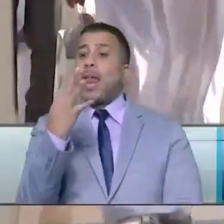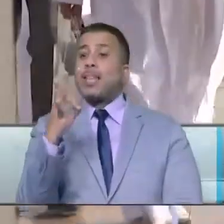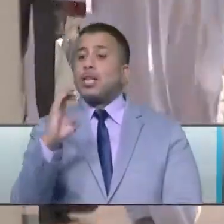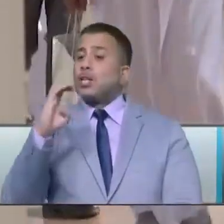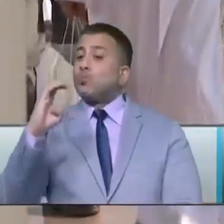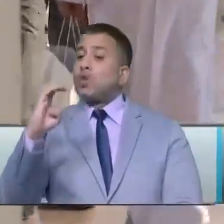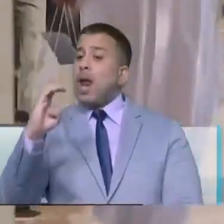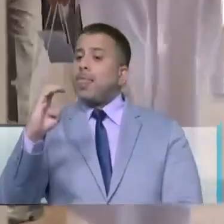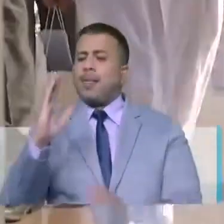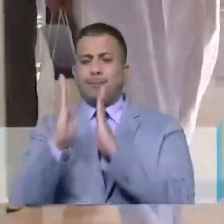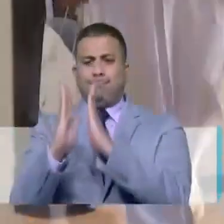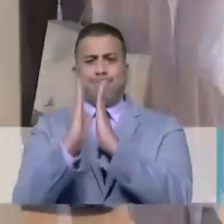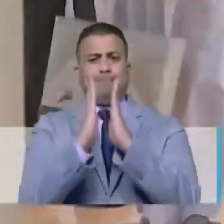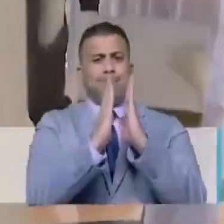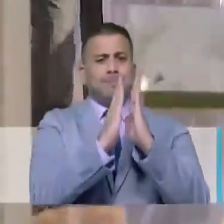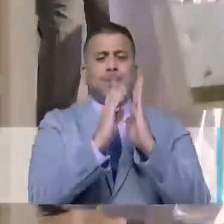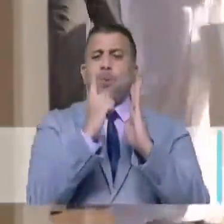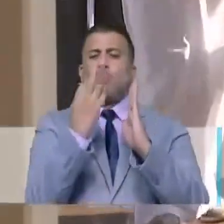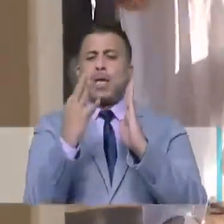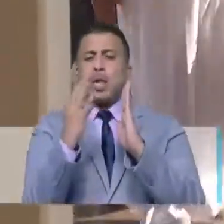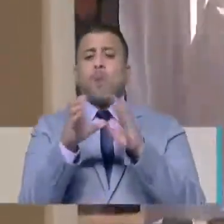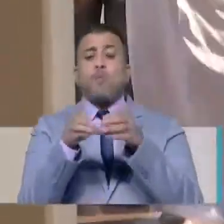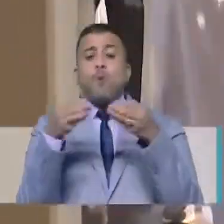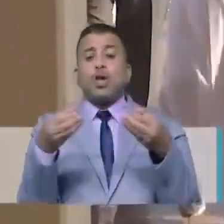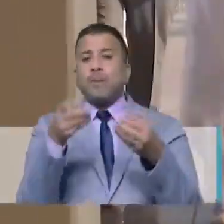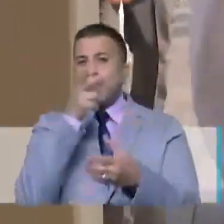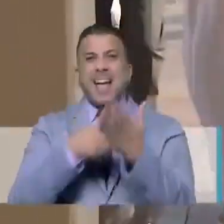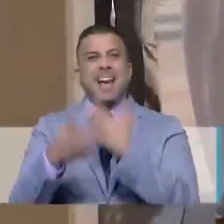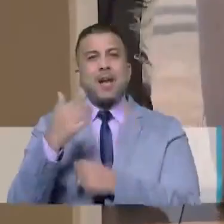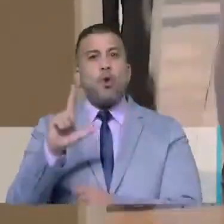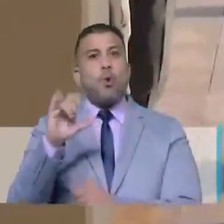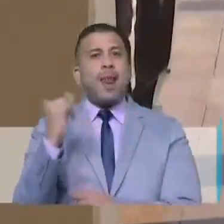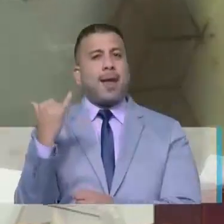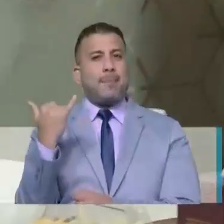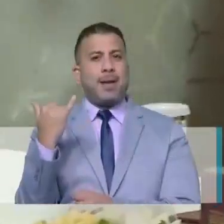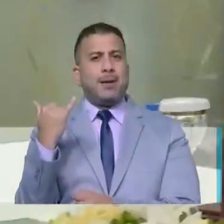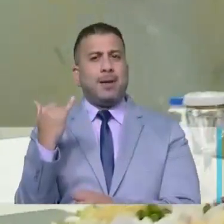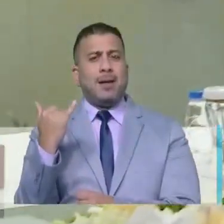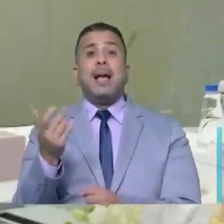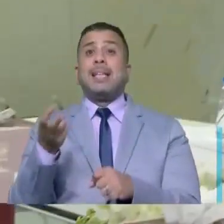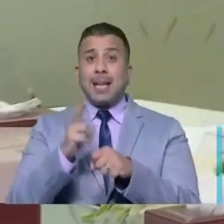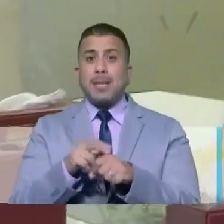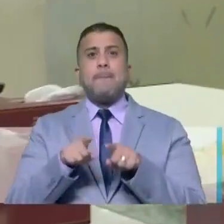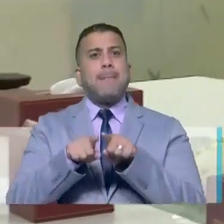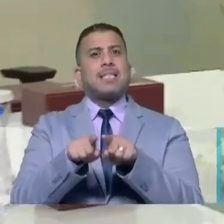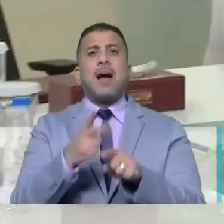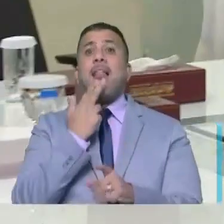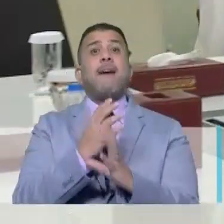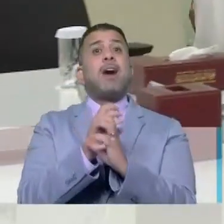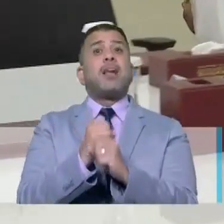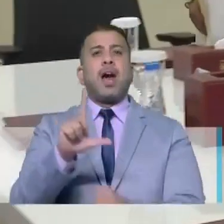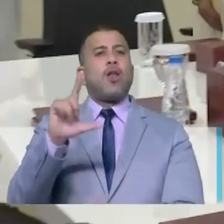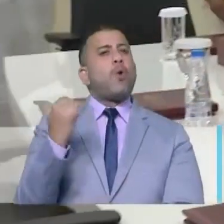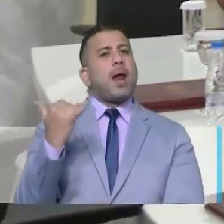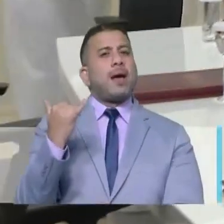31 مجلدا جديدا للمعجم التاريخي للغه العربيه اضافه الى تعزيز